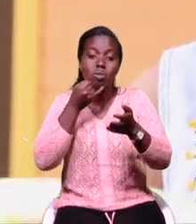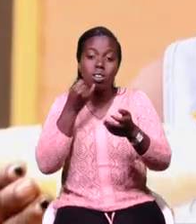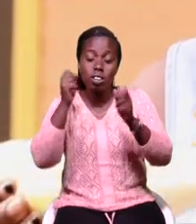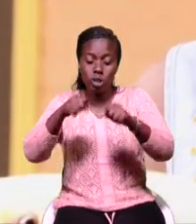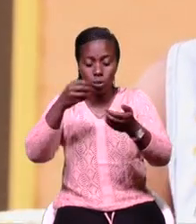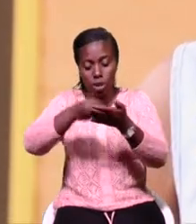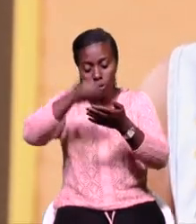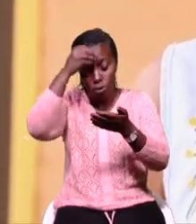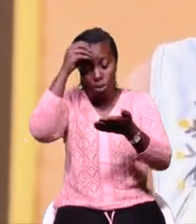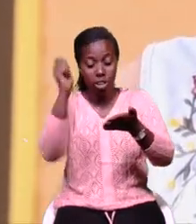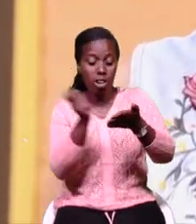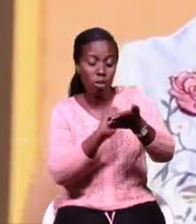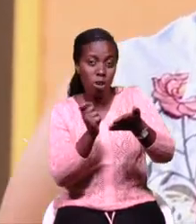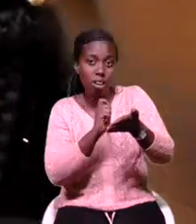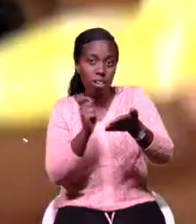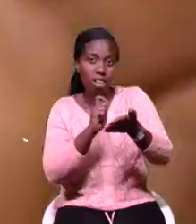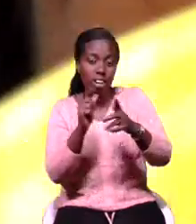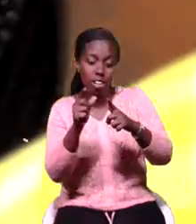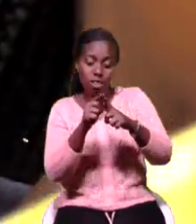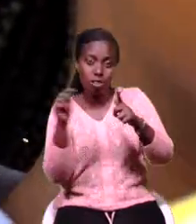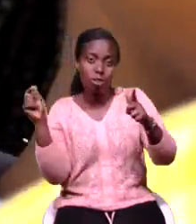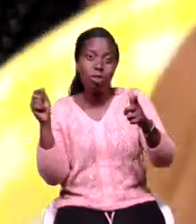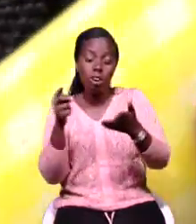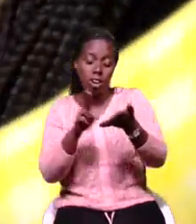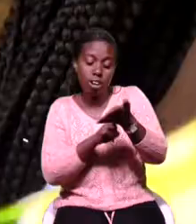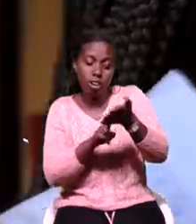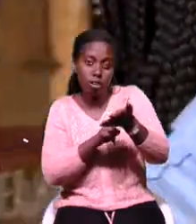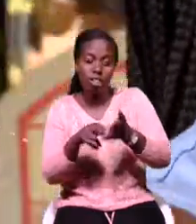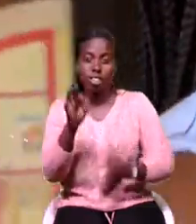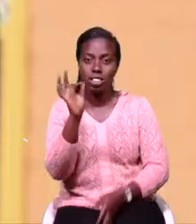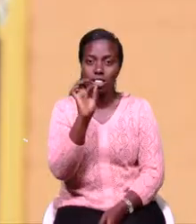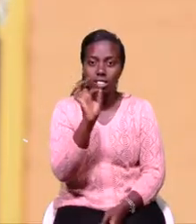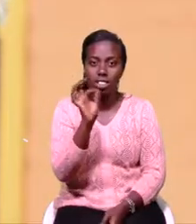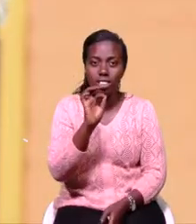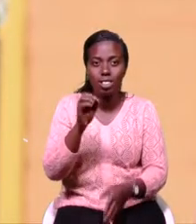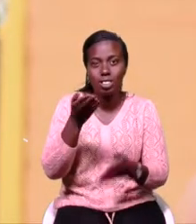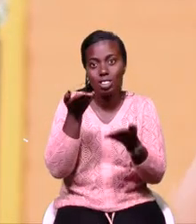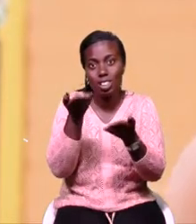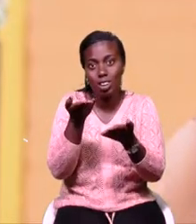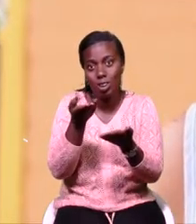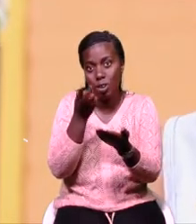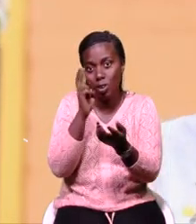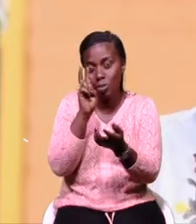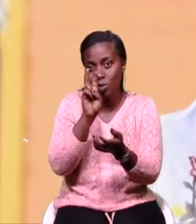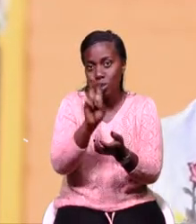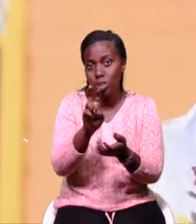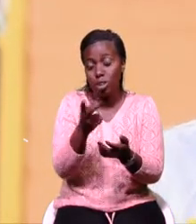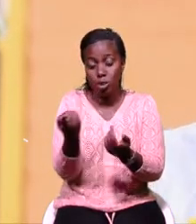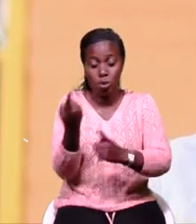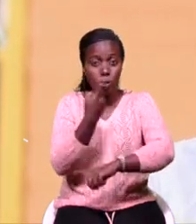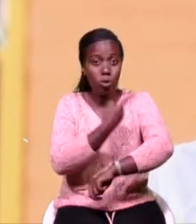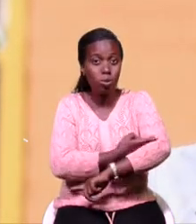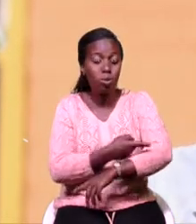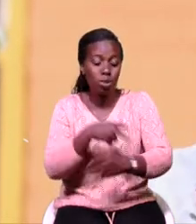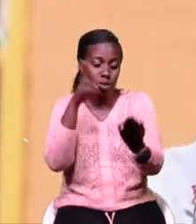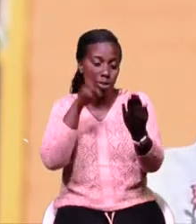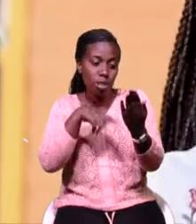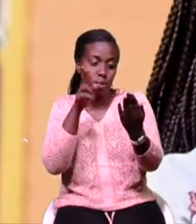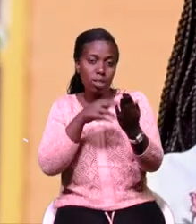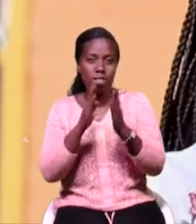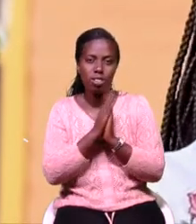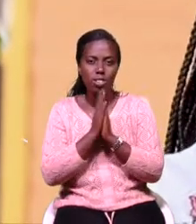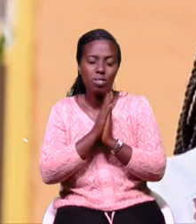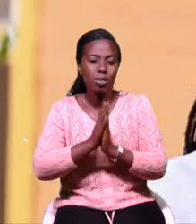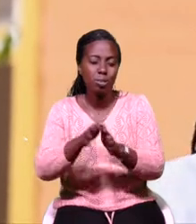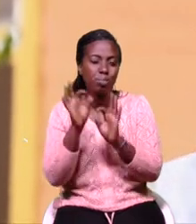kwiga kwandika izo nyuguti akoresheje ikaramu. Ngaho mukurikire, uyu munsi turabasomera